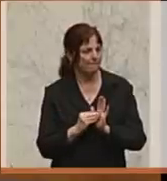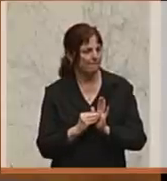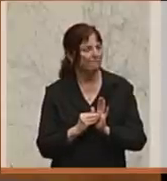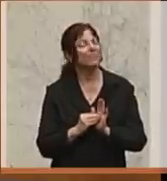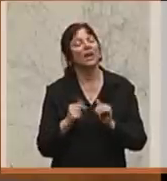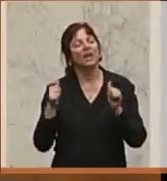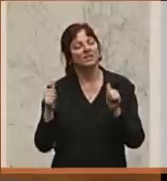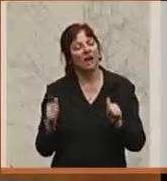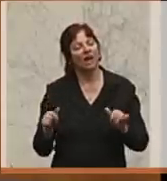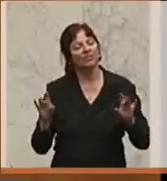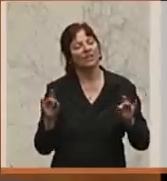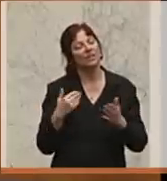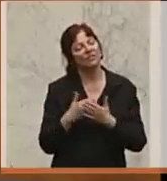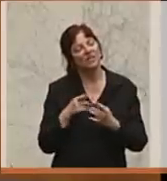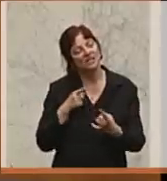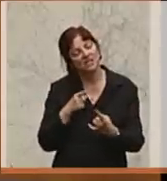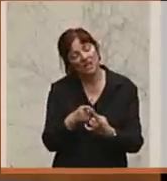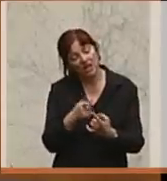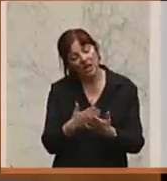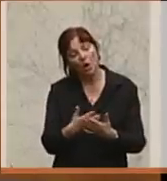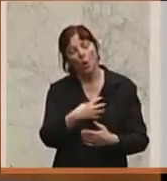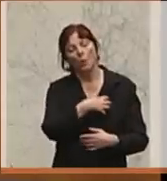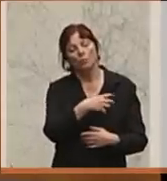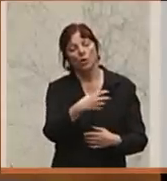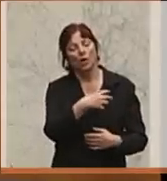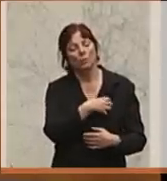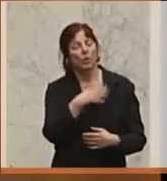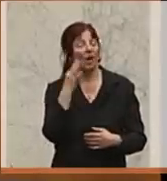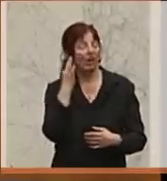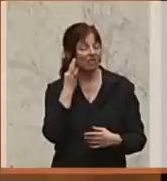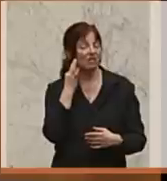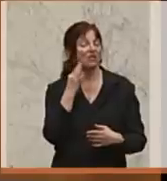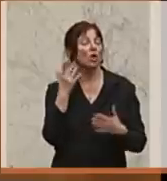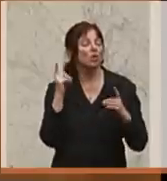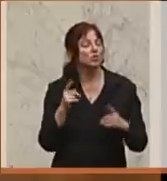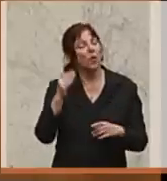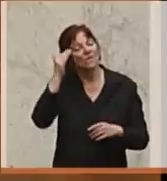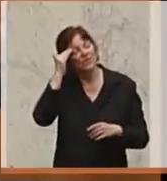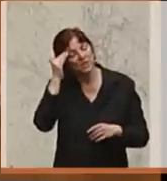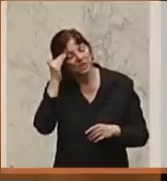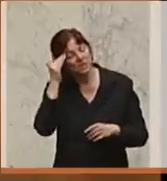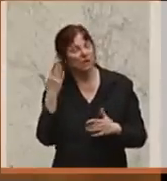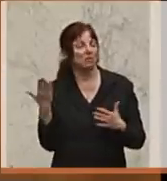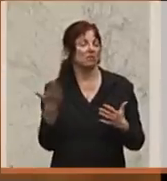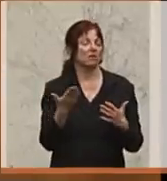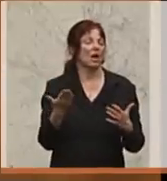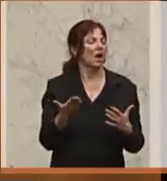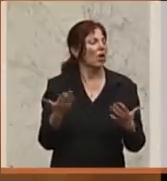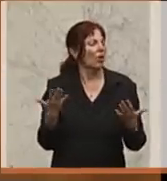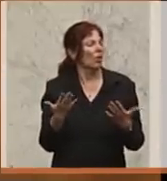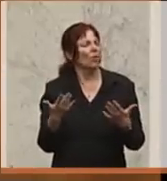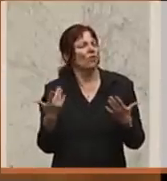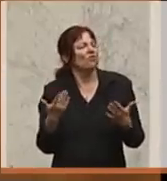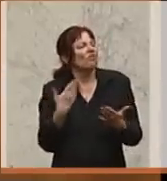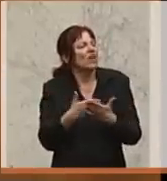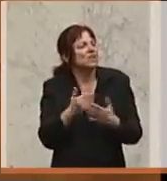Inseratentätigkeit, nämlich dass die Bürgerinnen und Bürger über die Arbeit der Bundesregierung, wo sie Belang haben, wo sie tangiert werden, wo sie Interesse